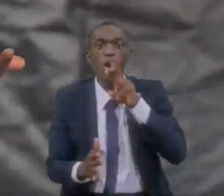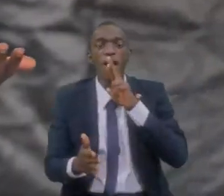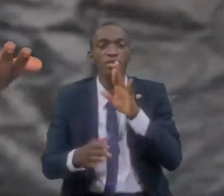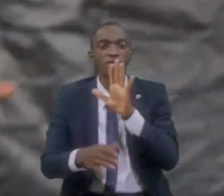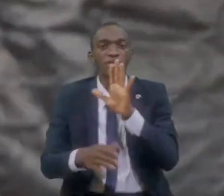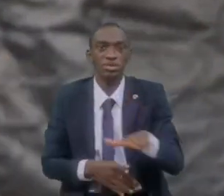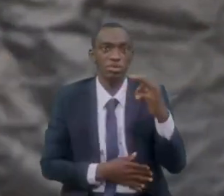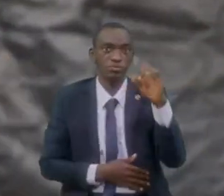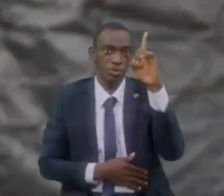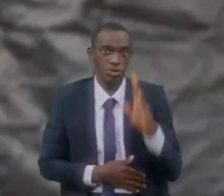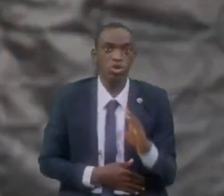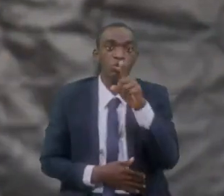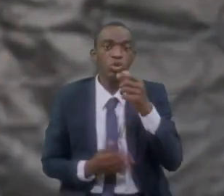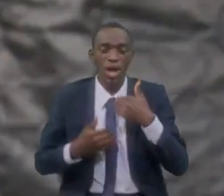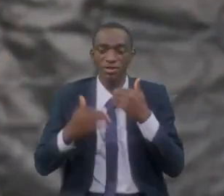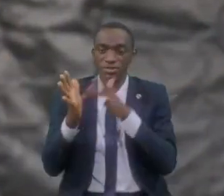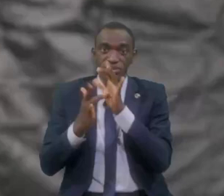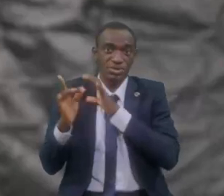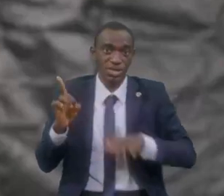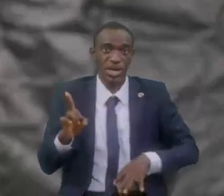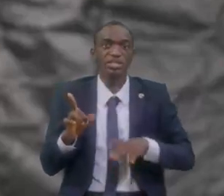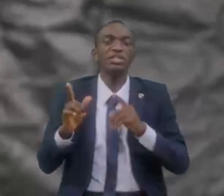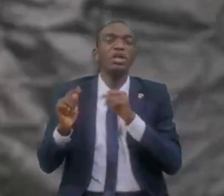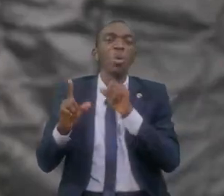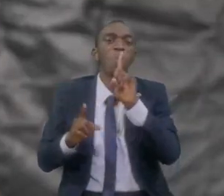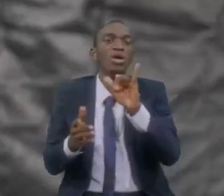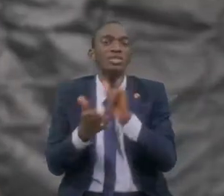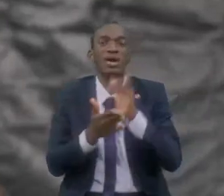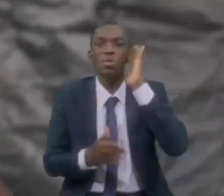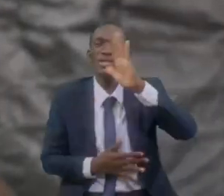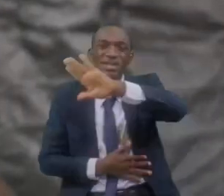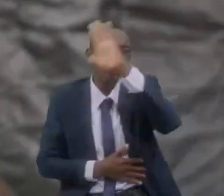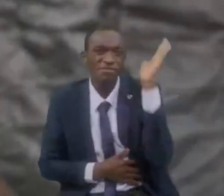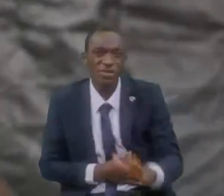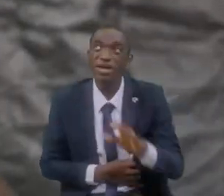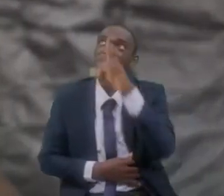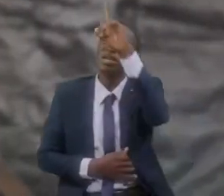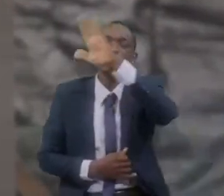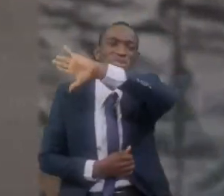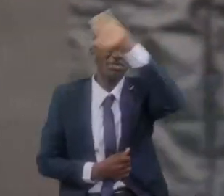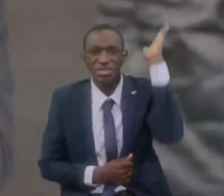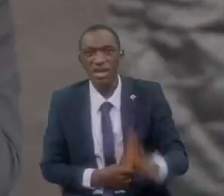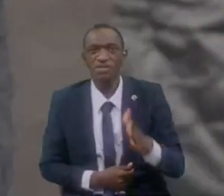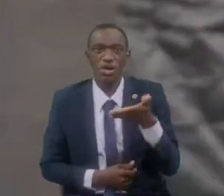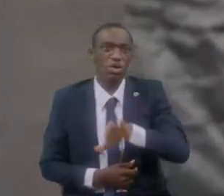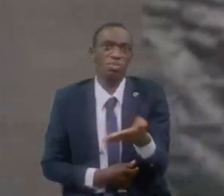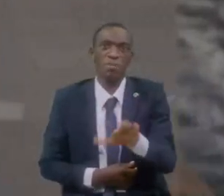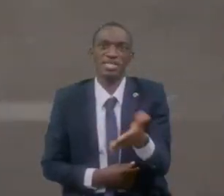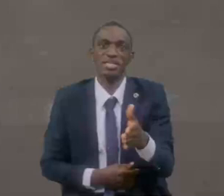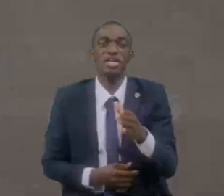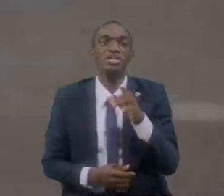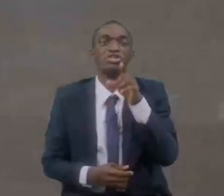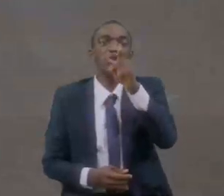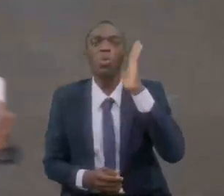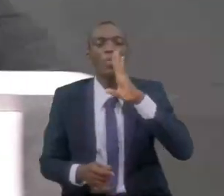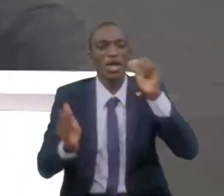Dieu, et tu as Christ, celui qui ne va jamais compromettre, tu